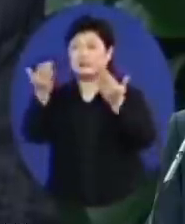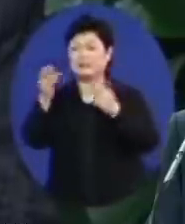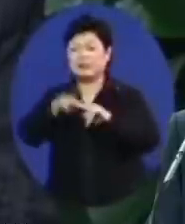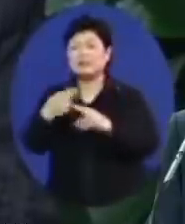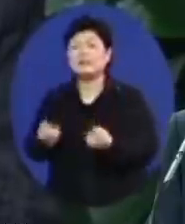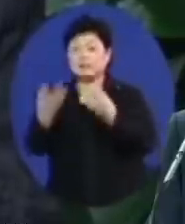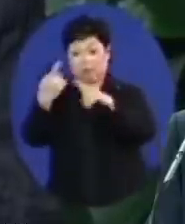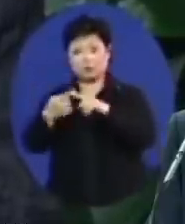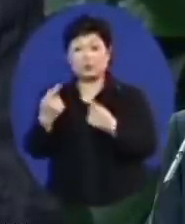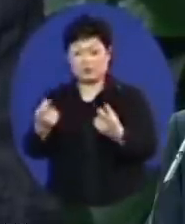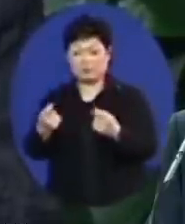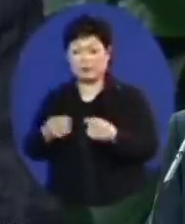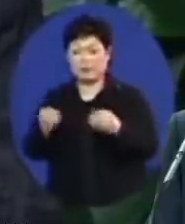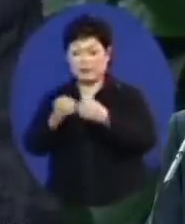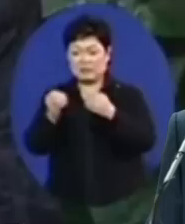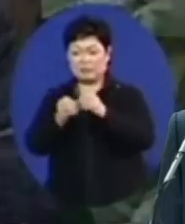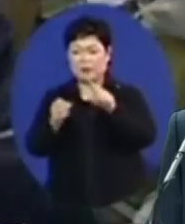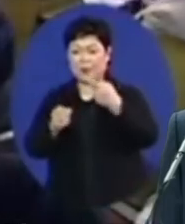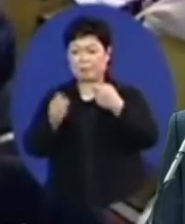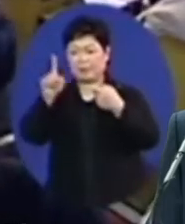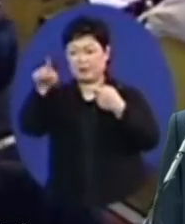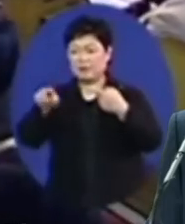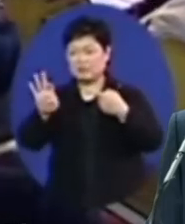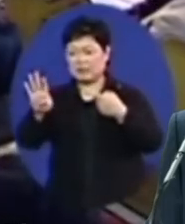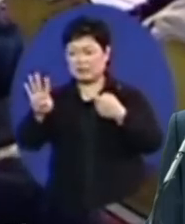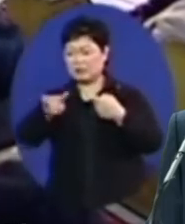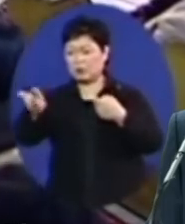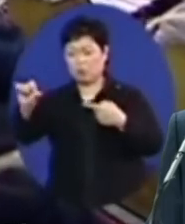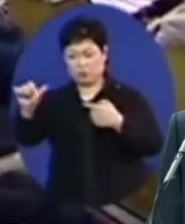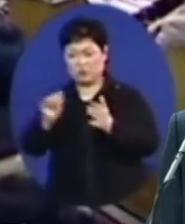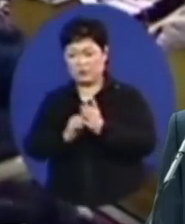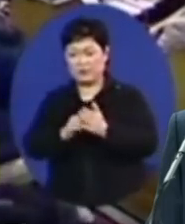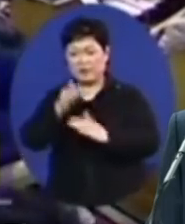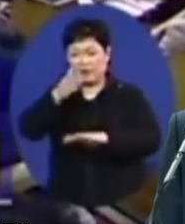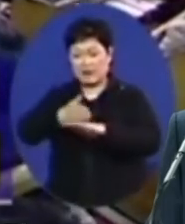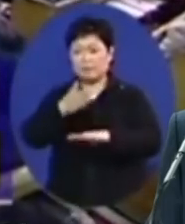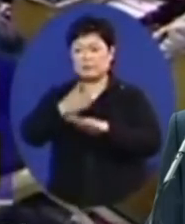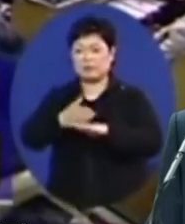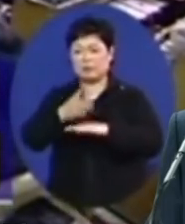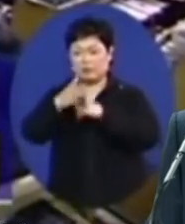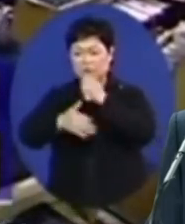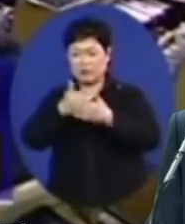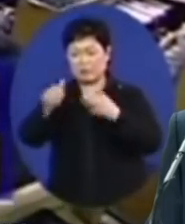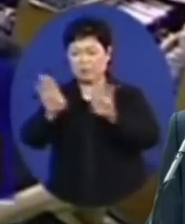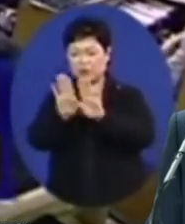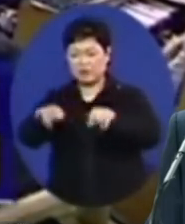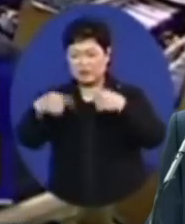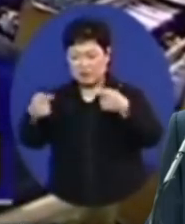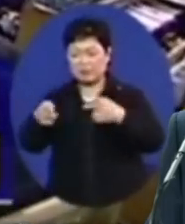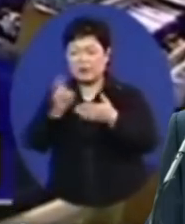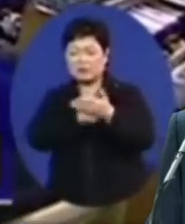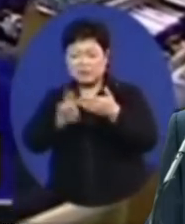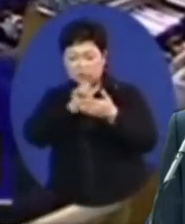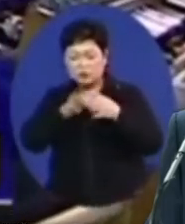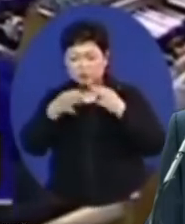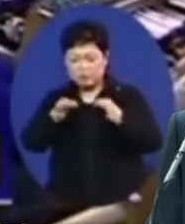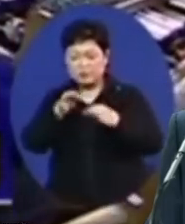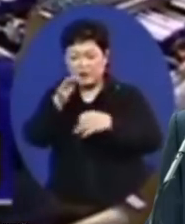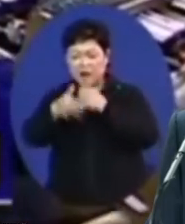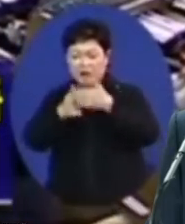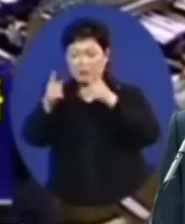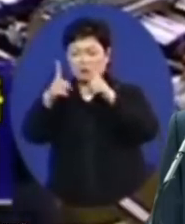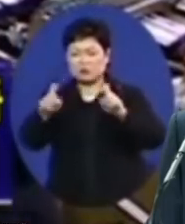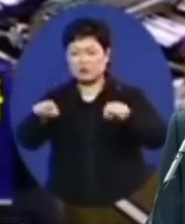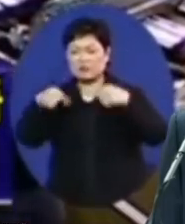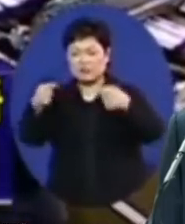것입니다. 시편 100편 4절로 5절에 감사함으로 그의 문에 들어가며 찬송함으로 그의 궁중에 들어가서